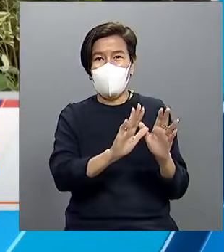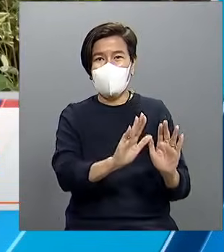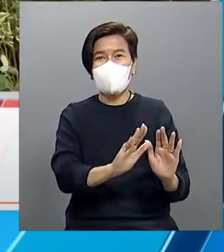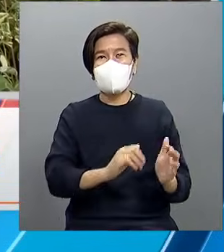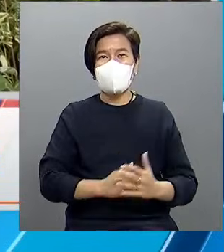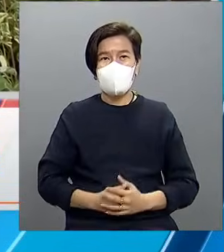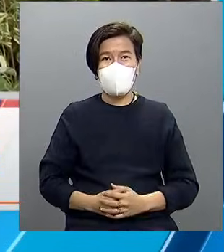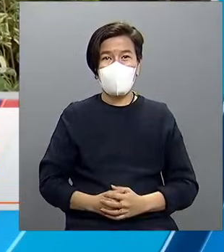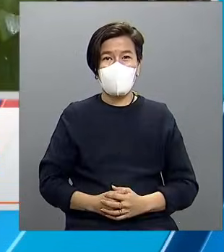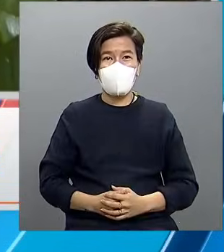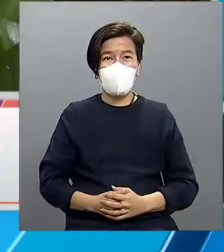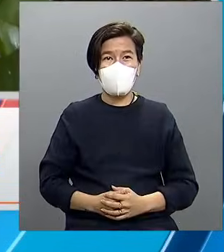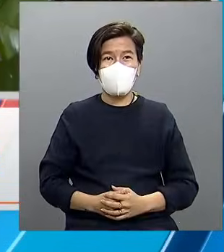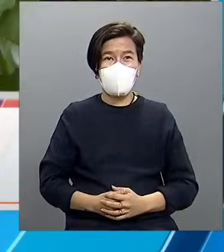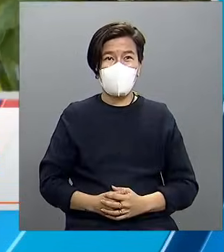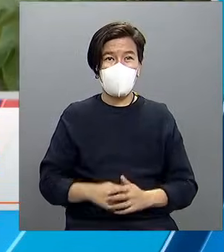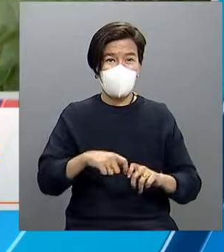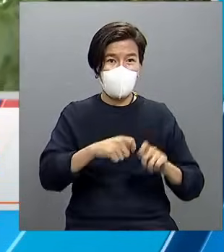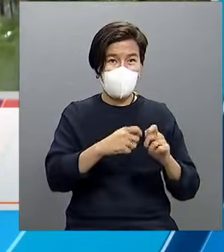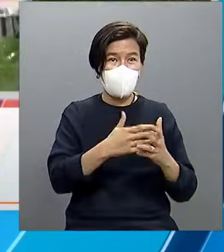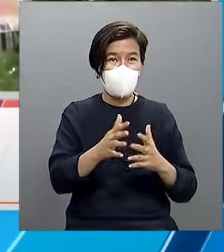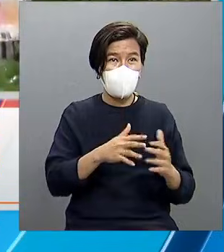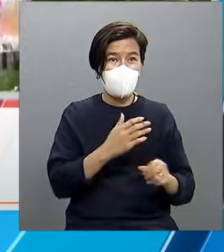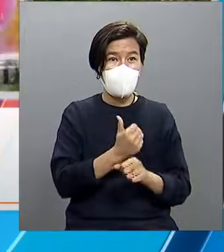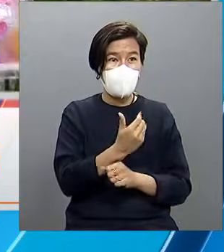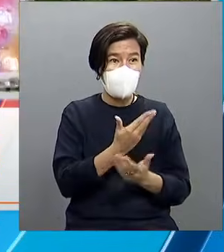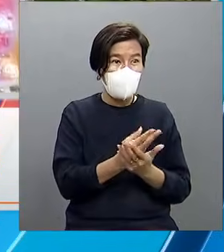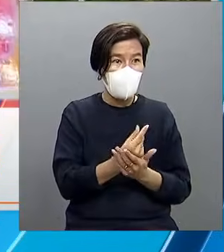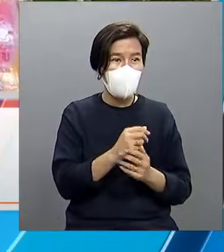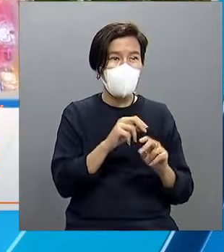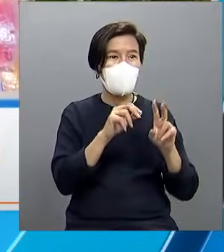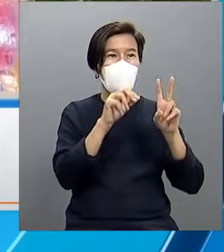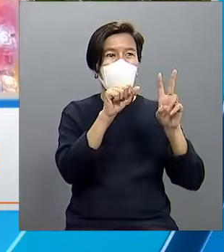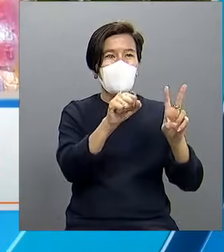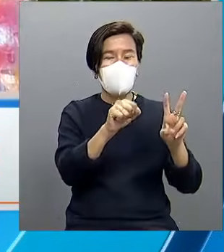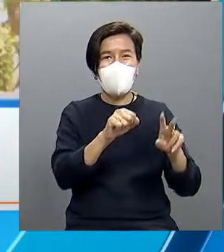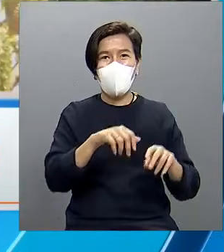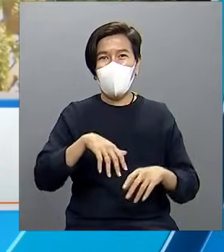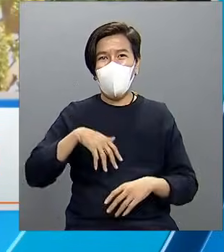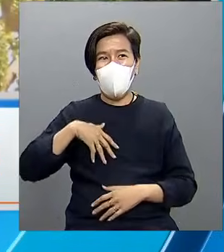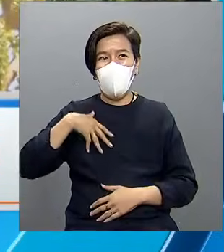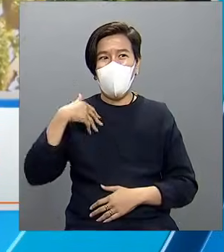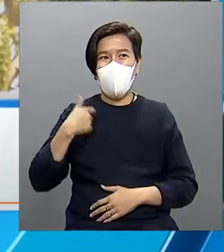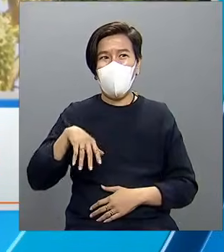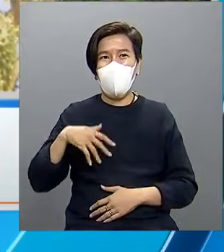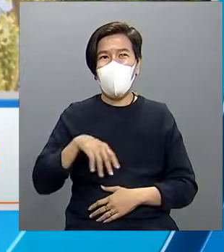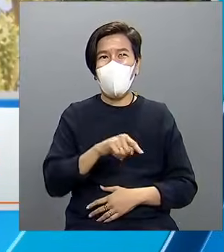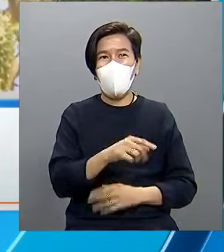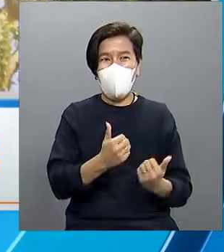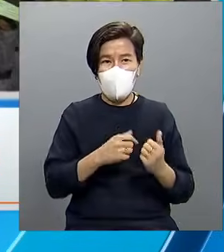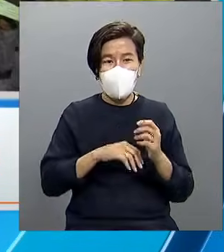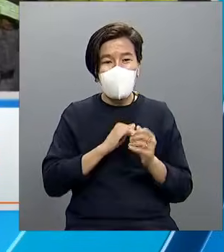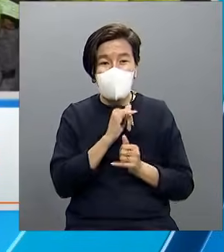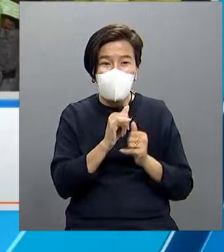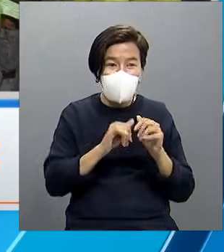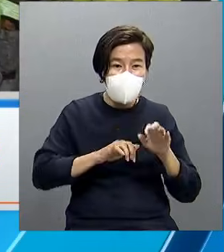แบบว่าเออนี่หักไปไม่เป็นไรชดใช้ได้สองแสนอย่างเงี้ย โอ ้ โห คือเนี่ยคือนอกเหนือจากต้องเดินระวังแล้วเนี่ยผู้ประกอบการ